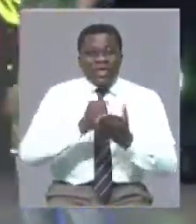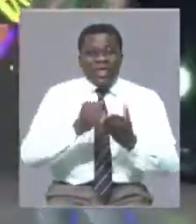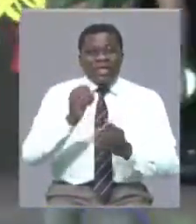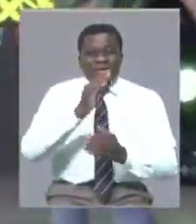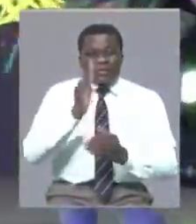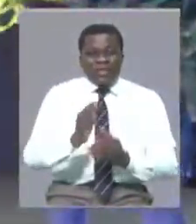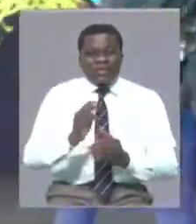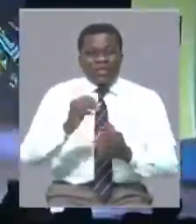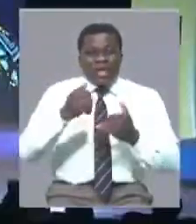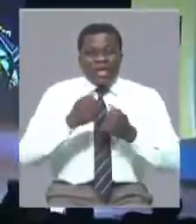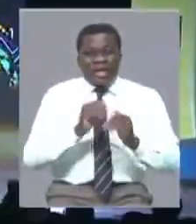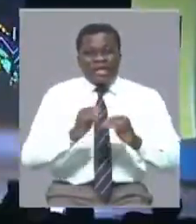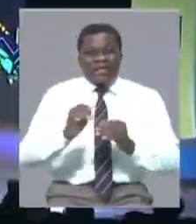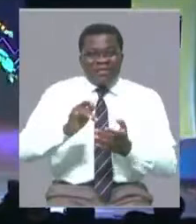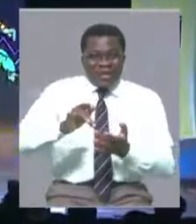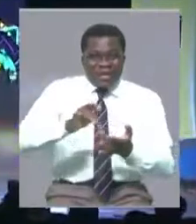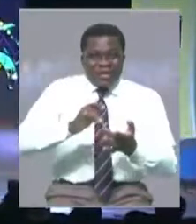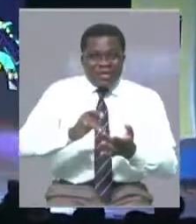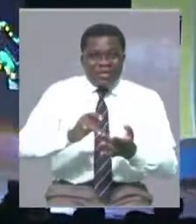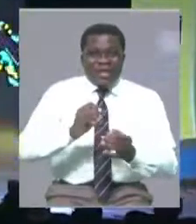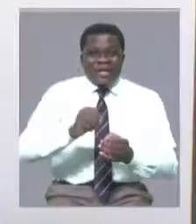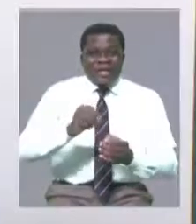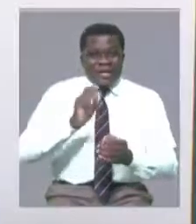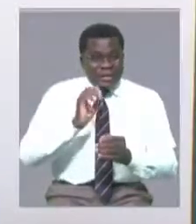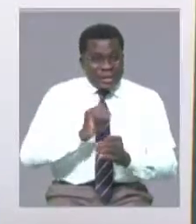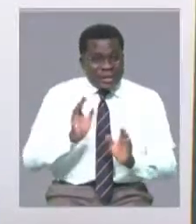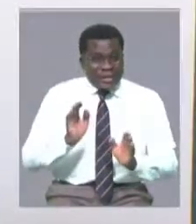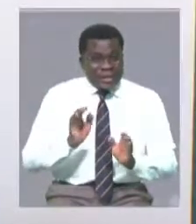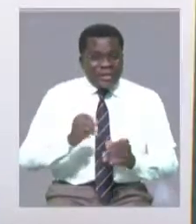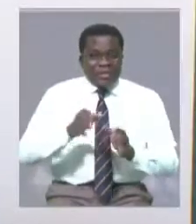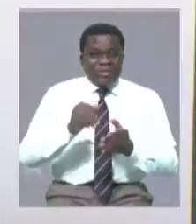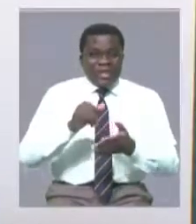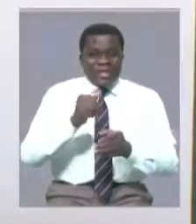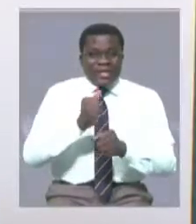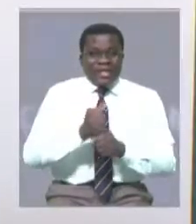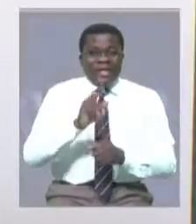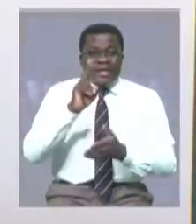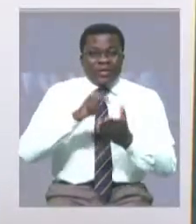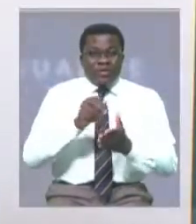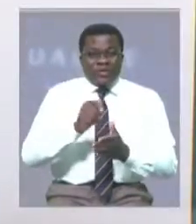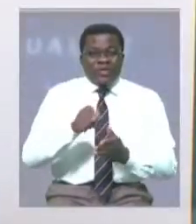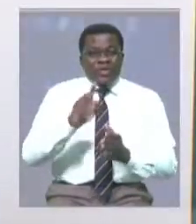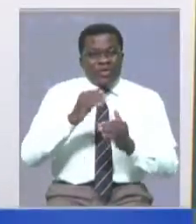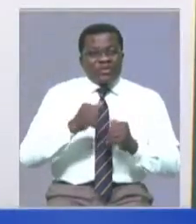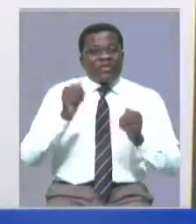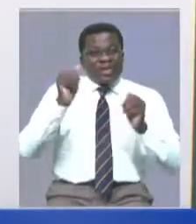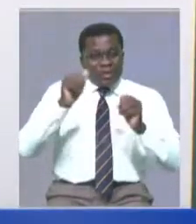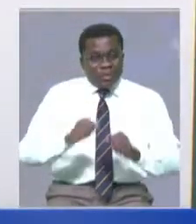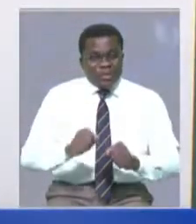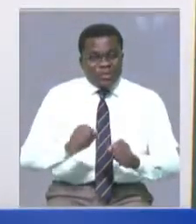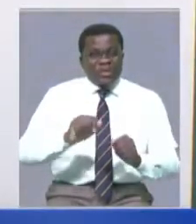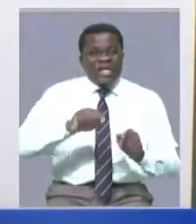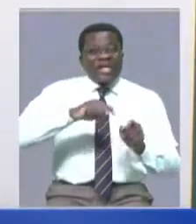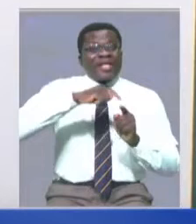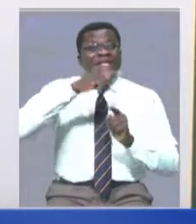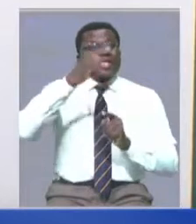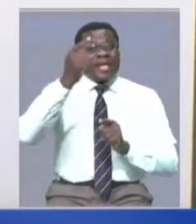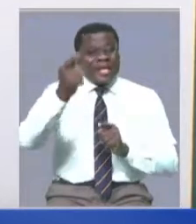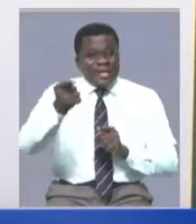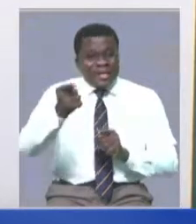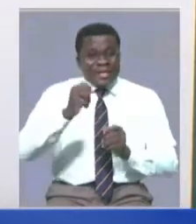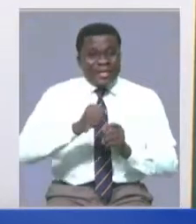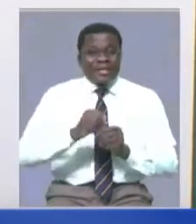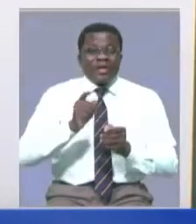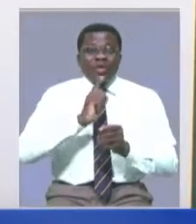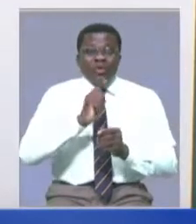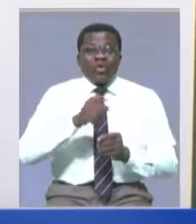béninois ayant sorti soit un single ou un album au cours de l'année 2021, vous avez la possibilité d'aller à notre